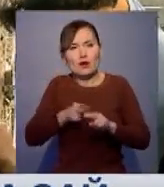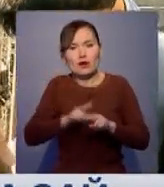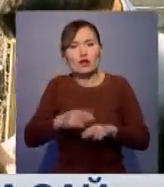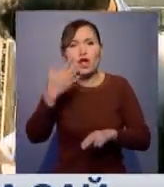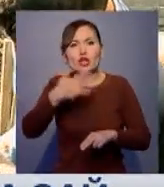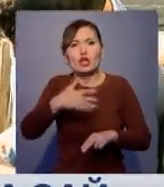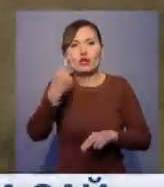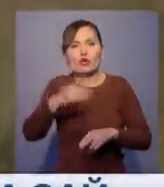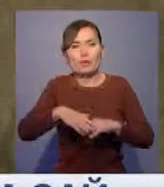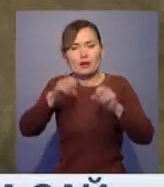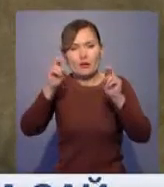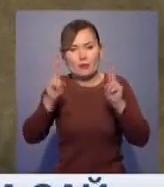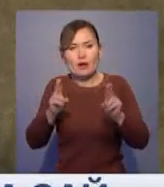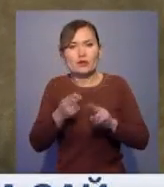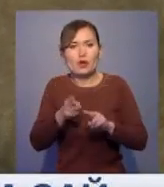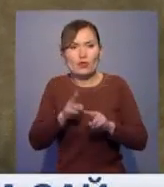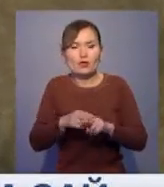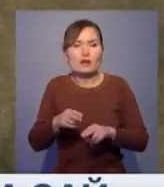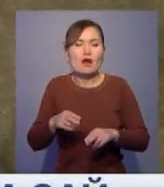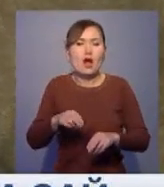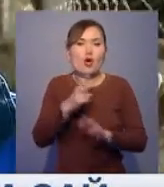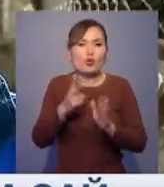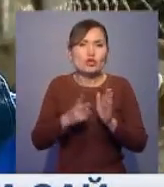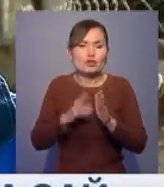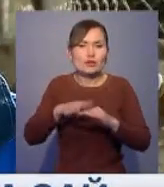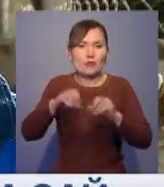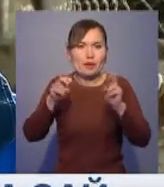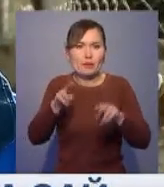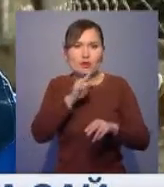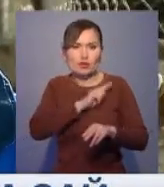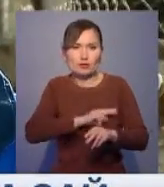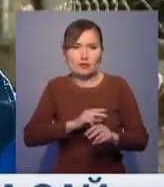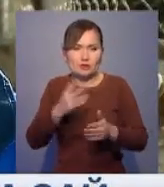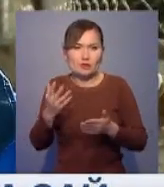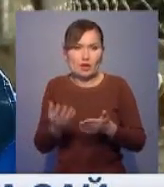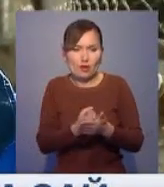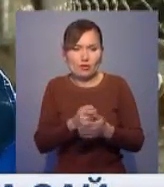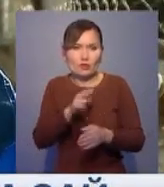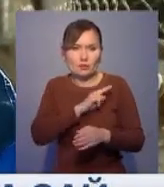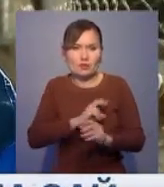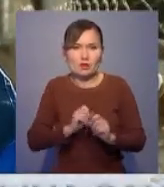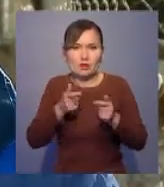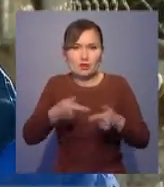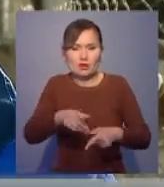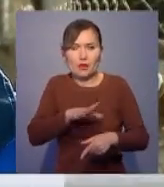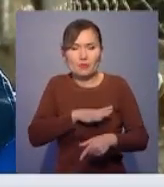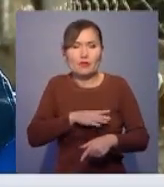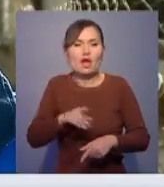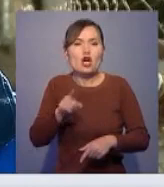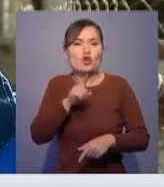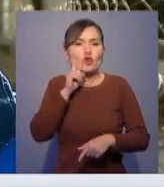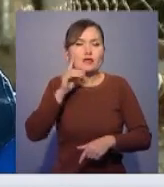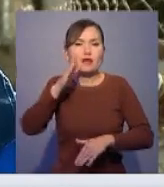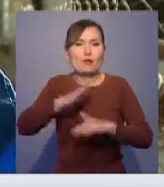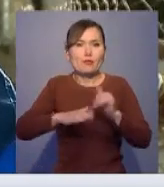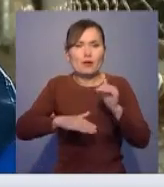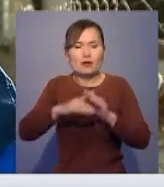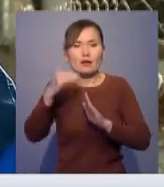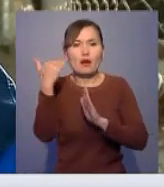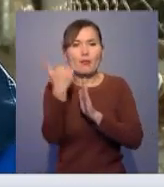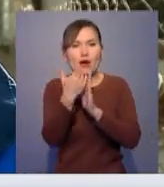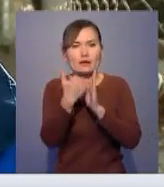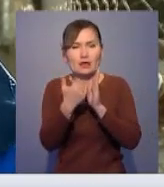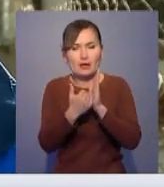51 маманның 17-сі екі қолға бір күрек тапқан. Жастар практикасы бағдарламасымен осы жаңағы